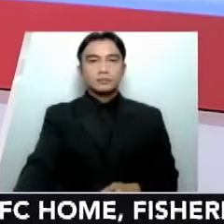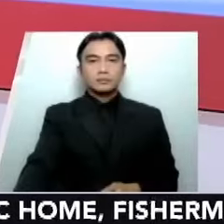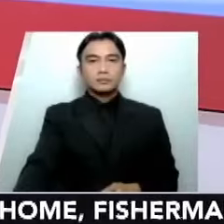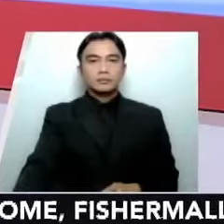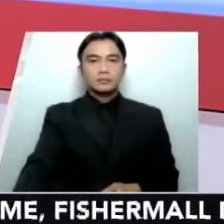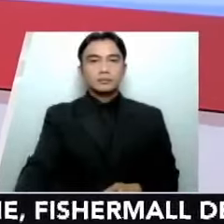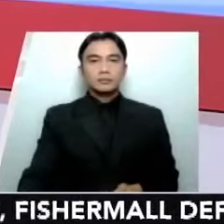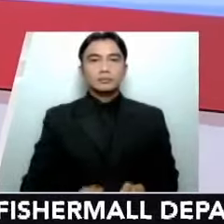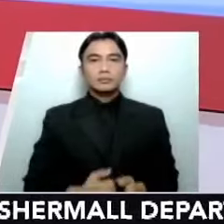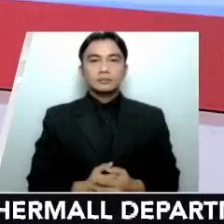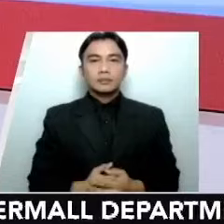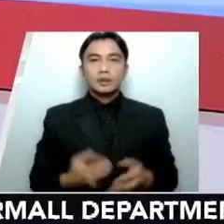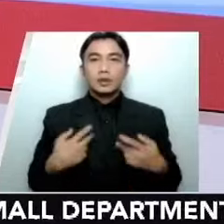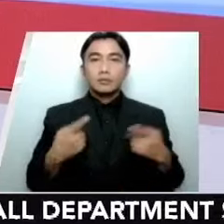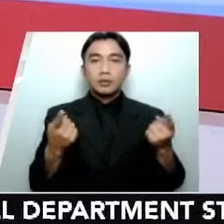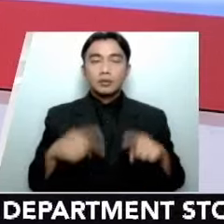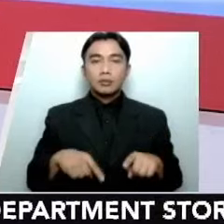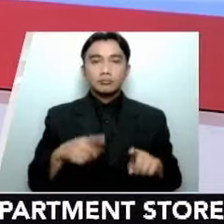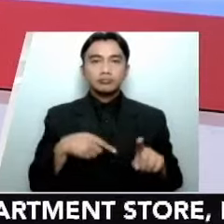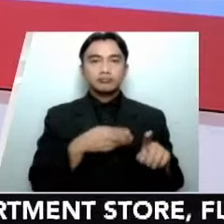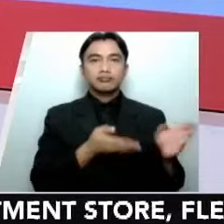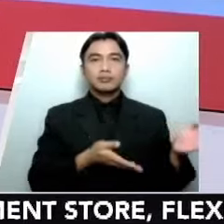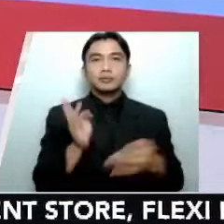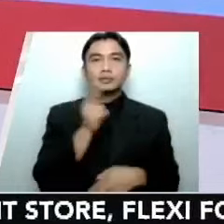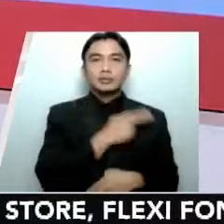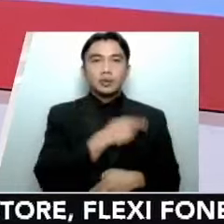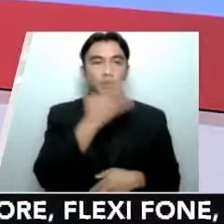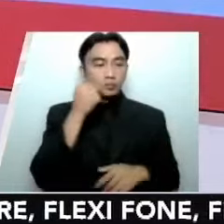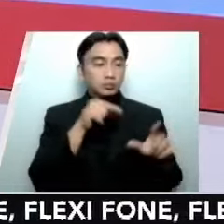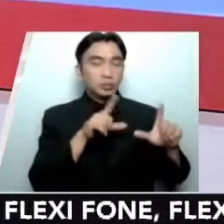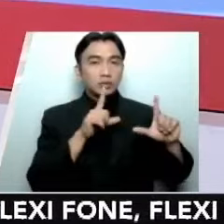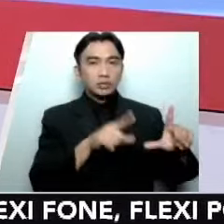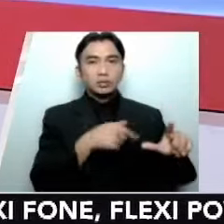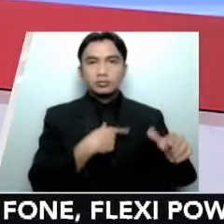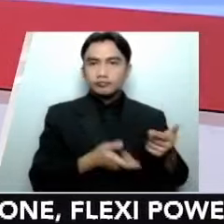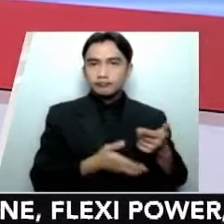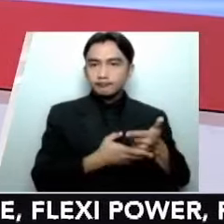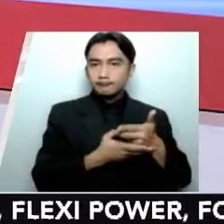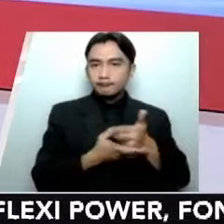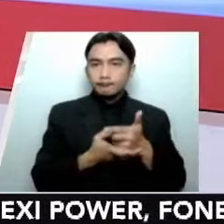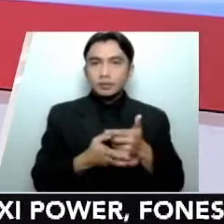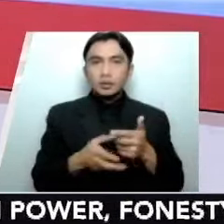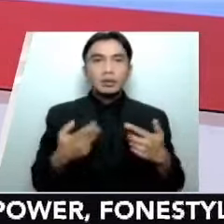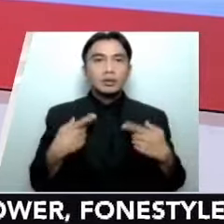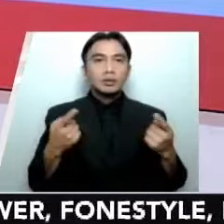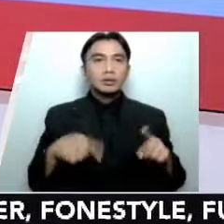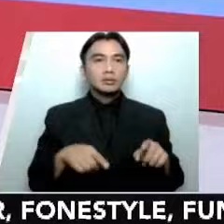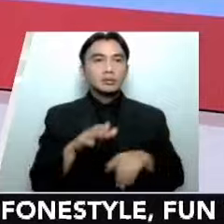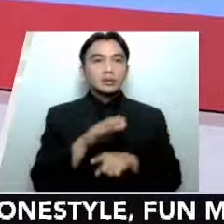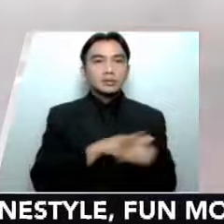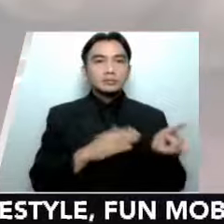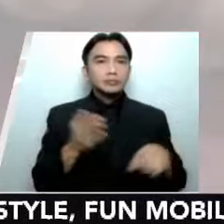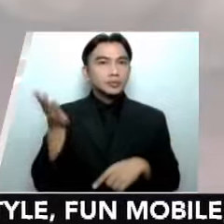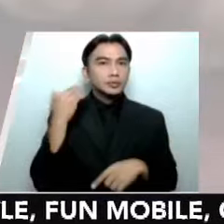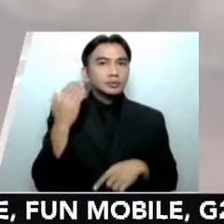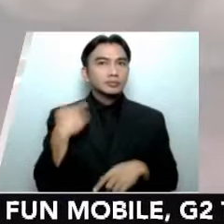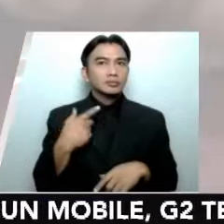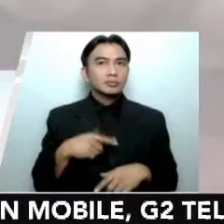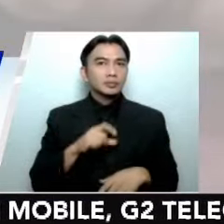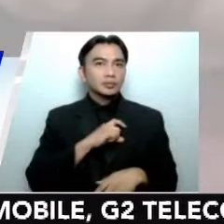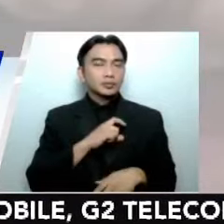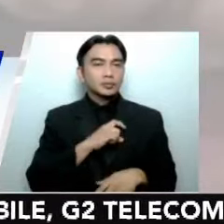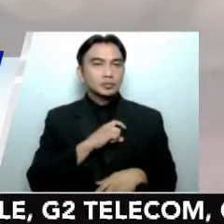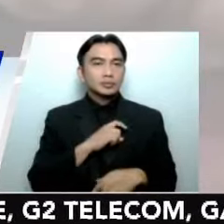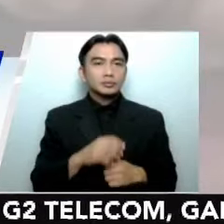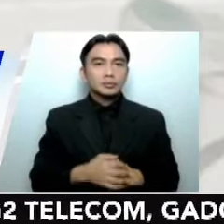Sa ospital ang bagsak ng isang lalaking wanted sa pamaril matapos maaksidente ng takasan ng mga pulis Quezon City. Bumalagbag daw ang